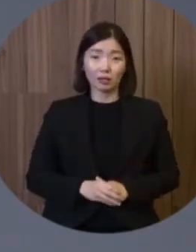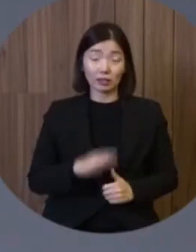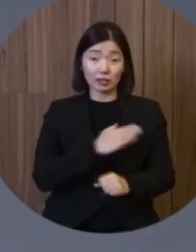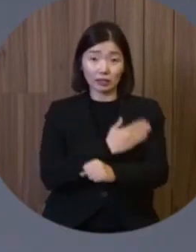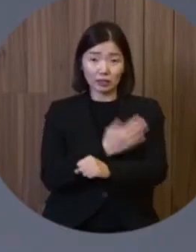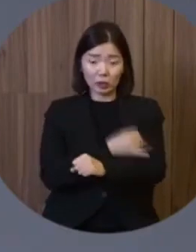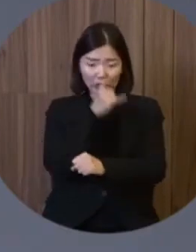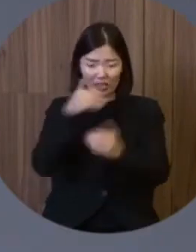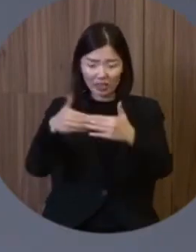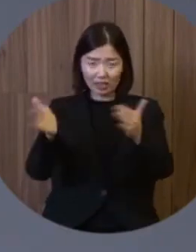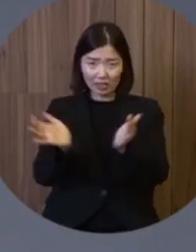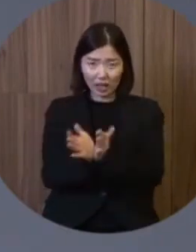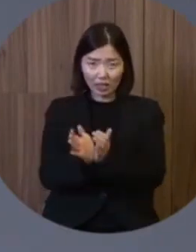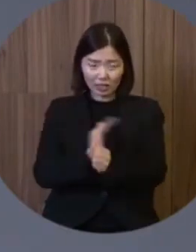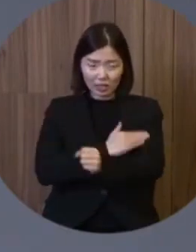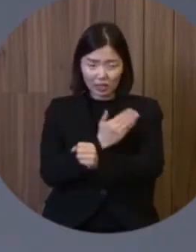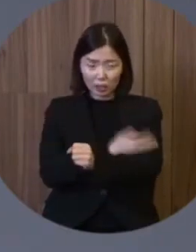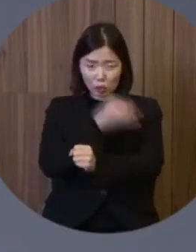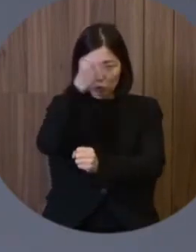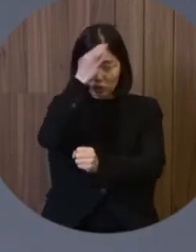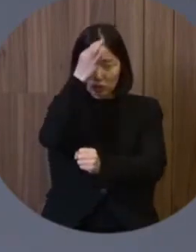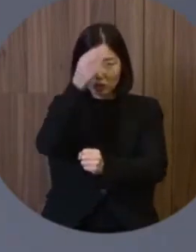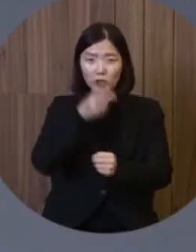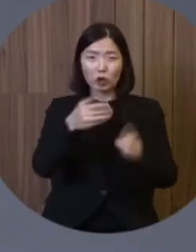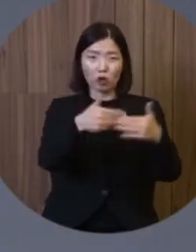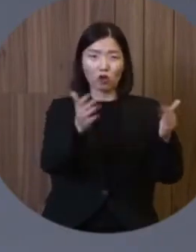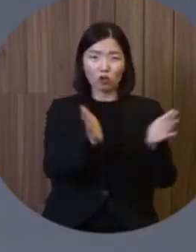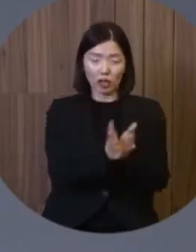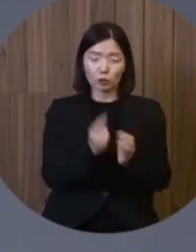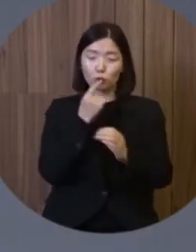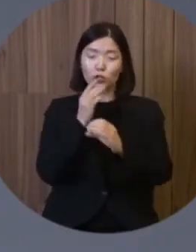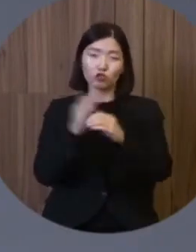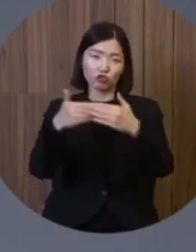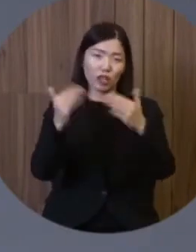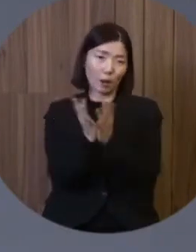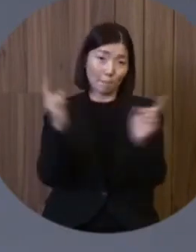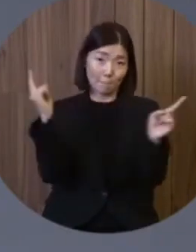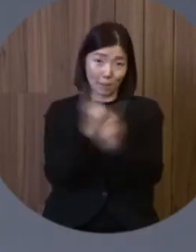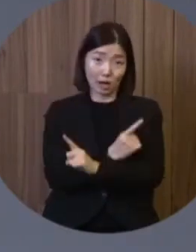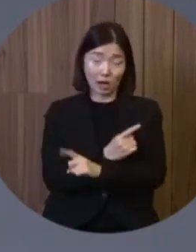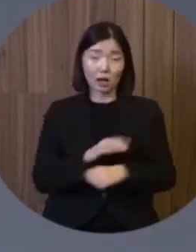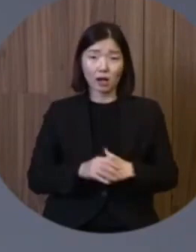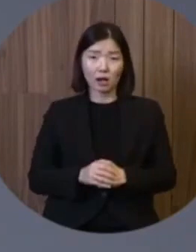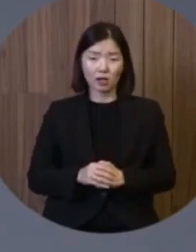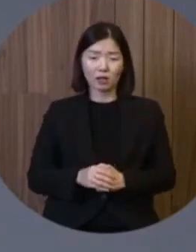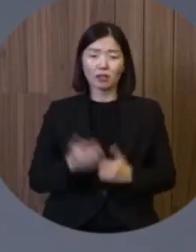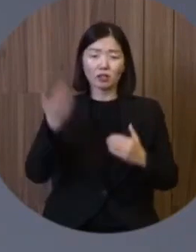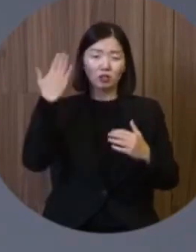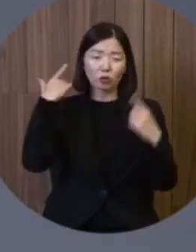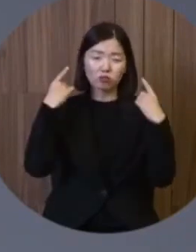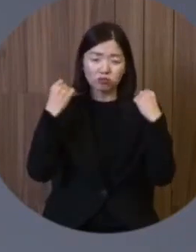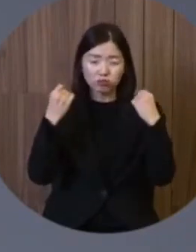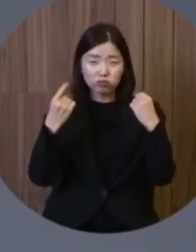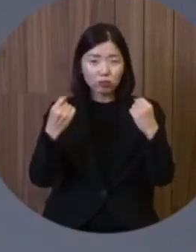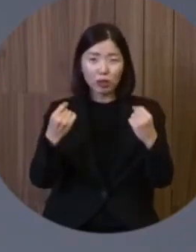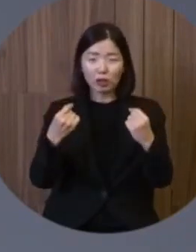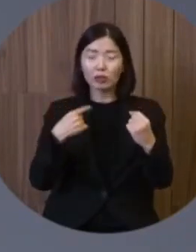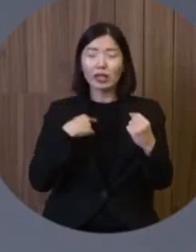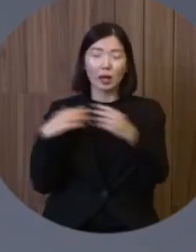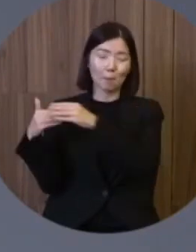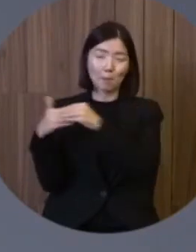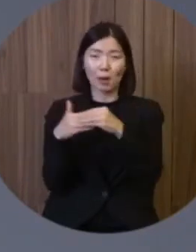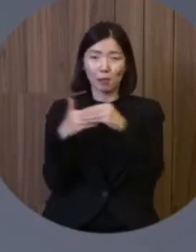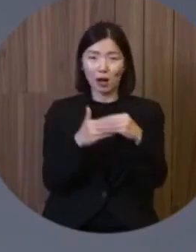유능한 정당, 실력과 내용을 갖춘 여당으로 민주당을 바꾸겠습니다. 타성에 젖은 관료들을